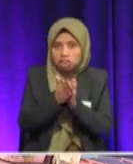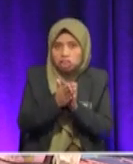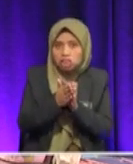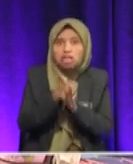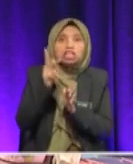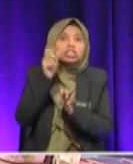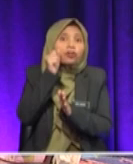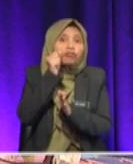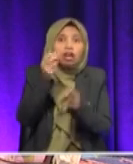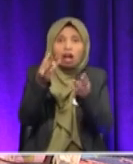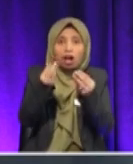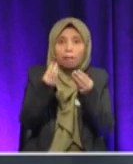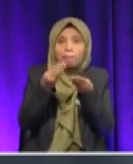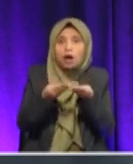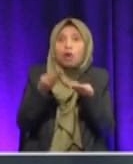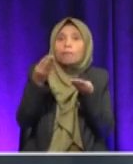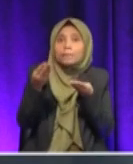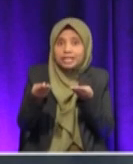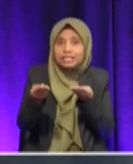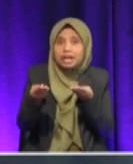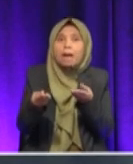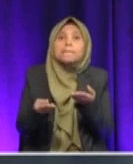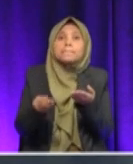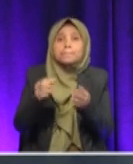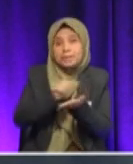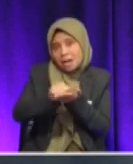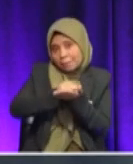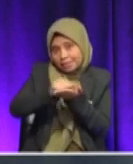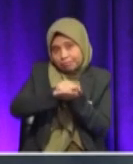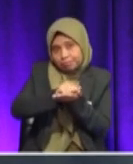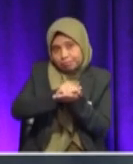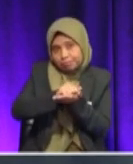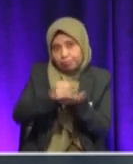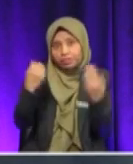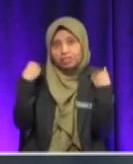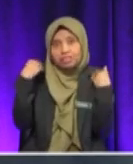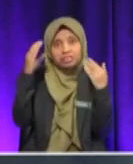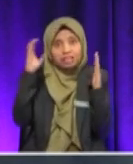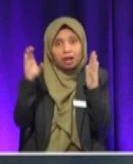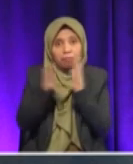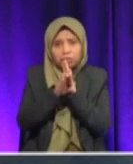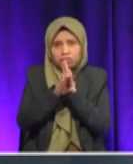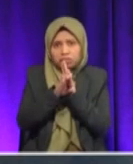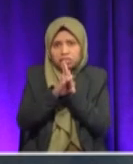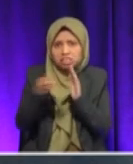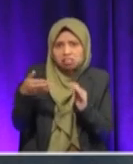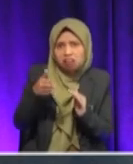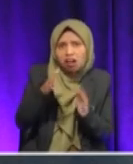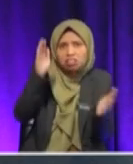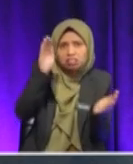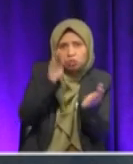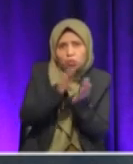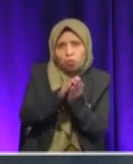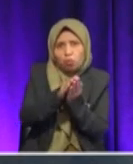pemadam misi gosuke tak pemadam tuh juga sama foto gambar uh Ikan apa nih matikan